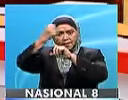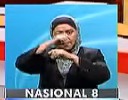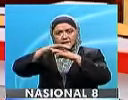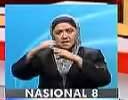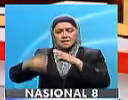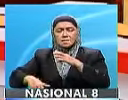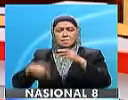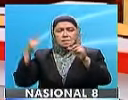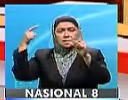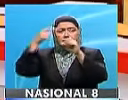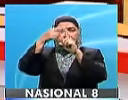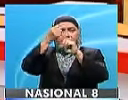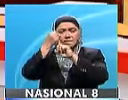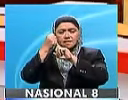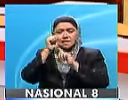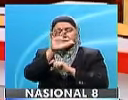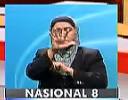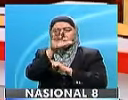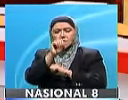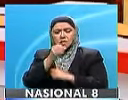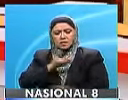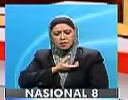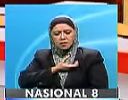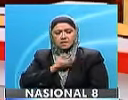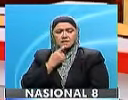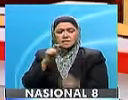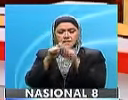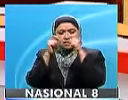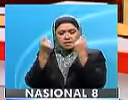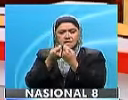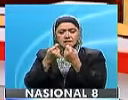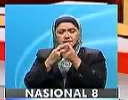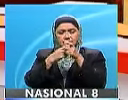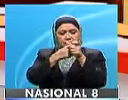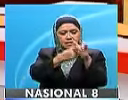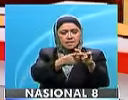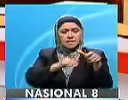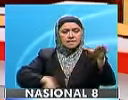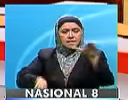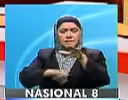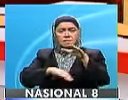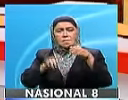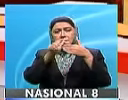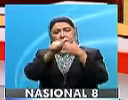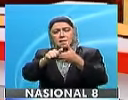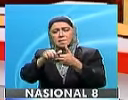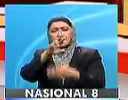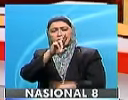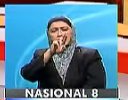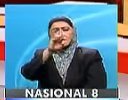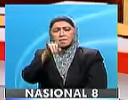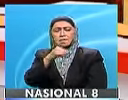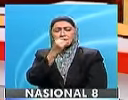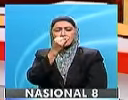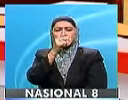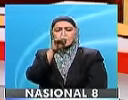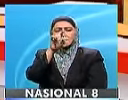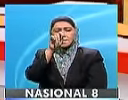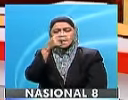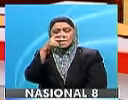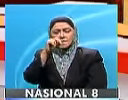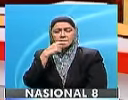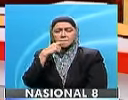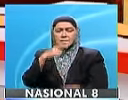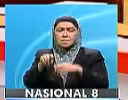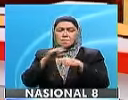emas. Tuayan emas itu juga menyaksikan pasukan olahraga di bawah kendalian Ketua Jurulatih R. Jagannathan menamatkan saingan dengan 27 emas,